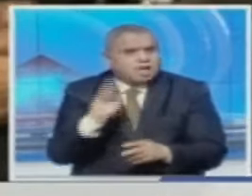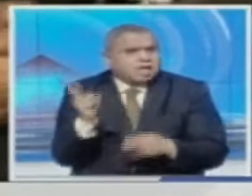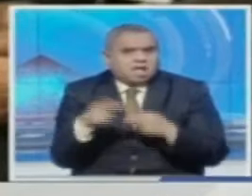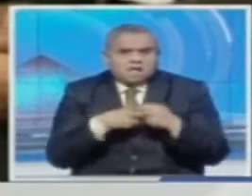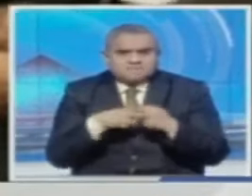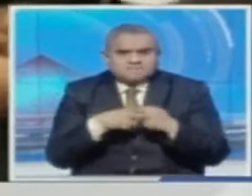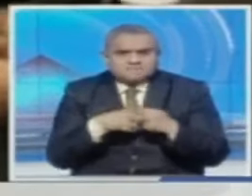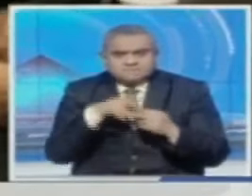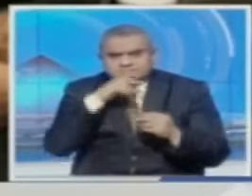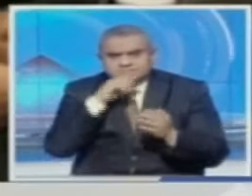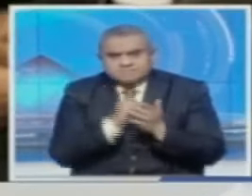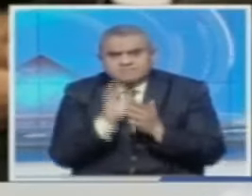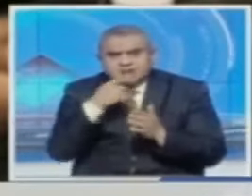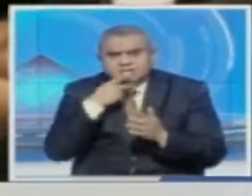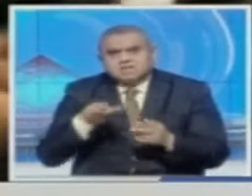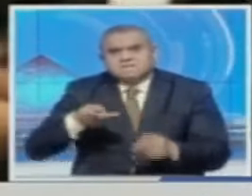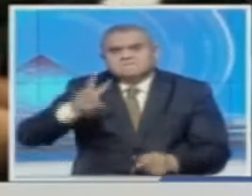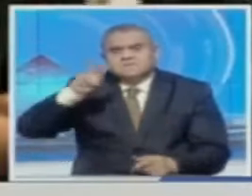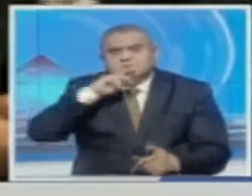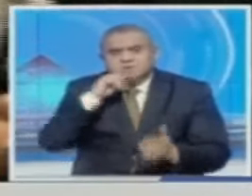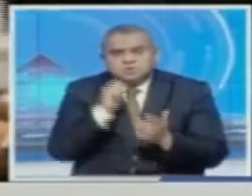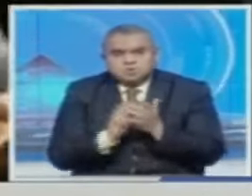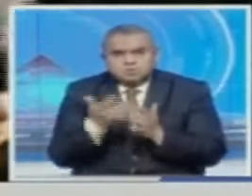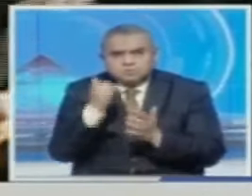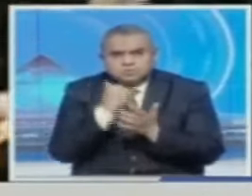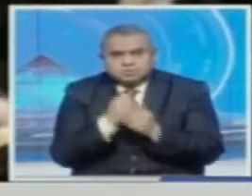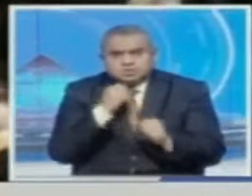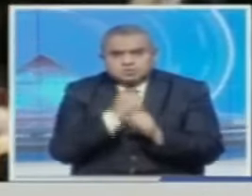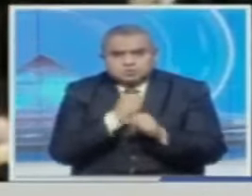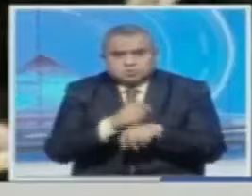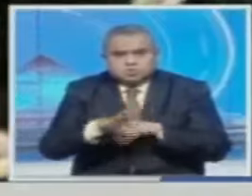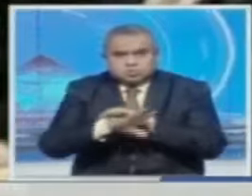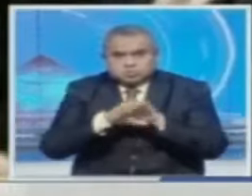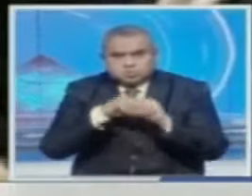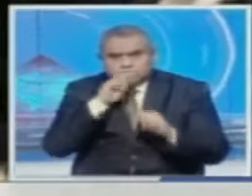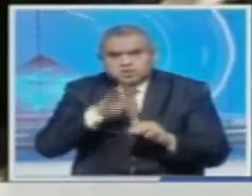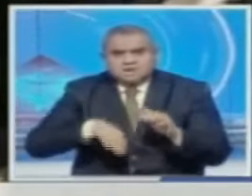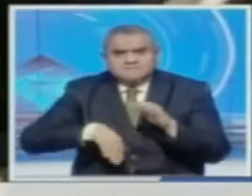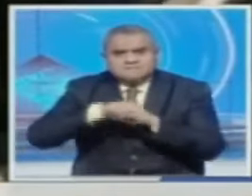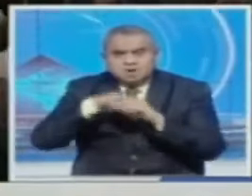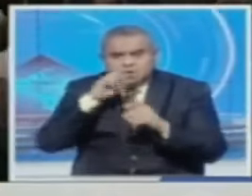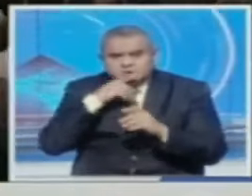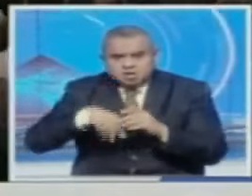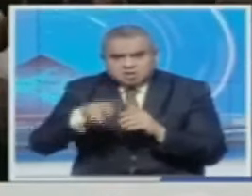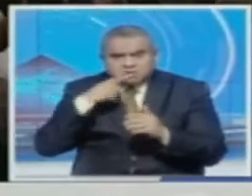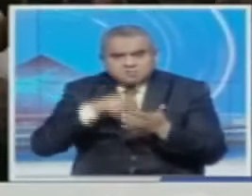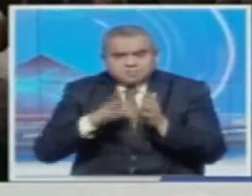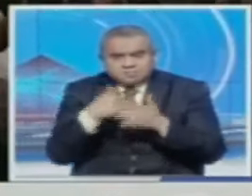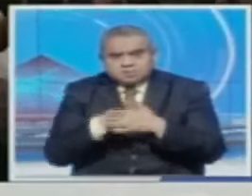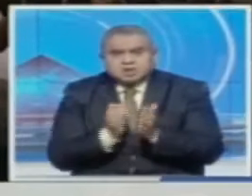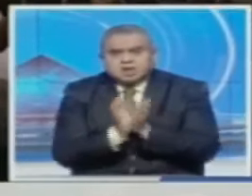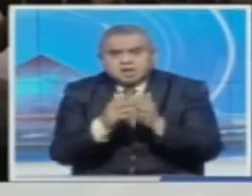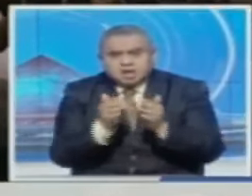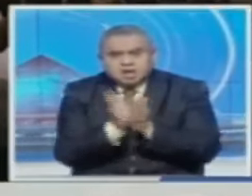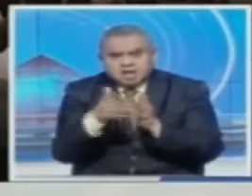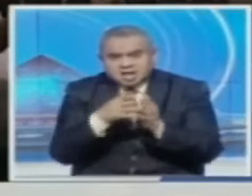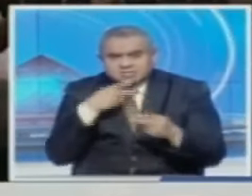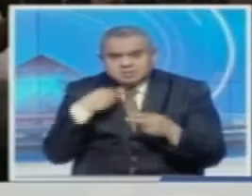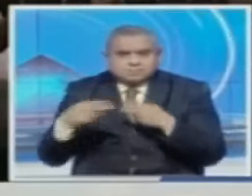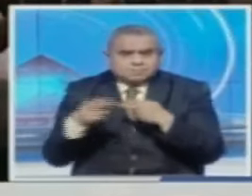العدد لابد وأن يزيد وفقا لزيادة عدد السكان في مصر بشكل مضطرد في الفترة الأخيرة. أحزاب أخرى معارضة أن